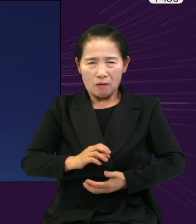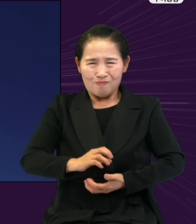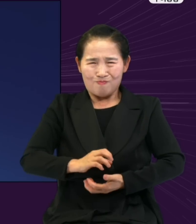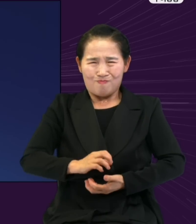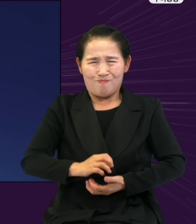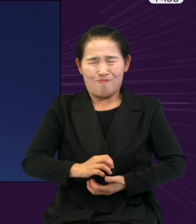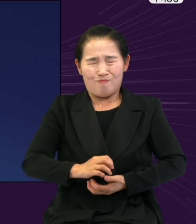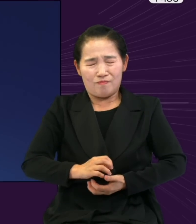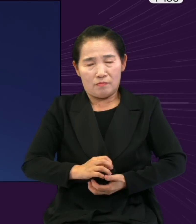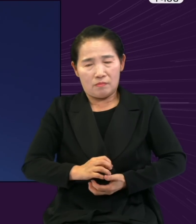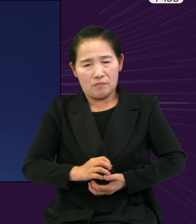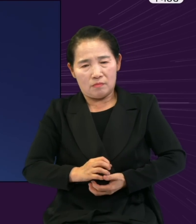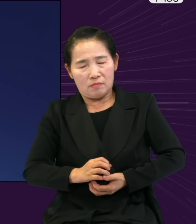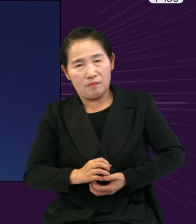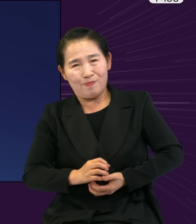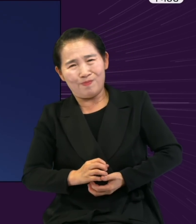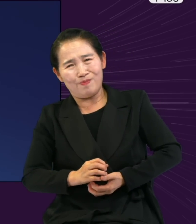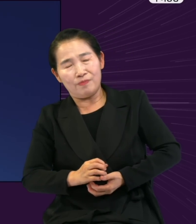아이가 있었거든요.